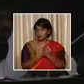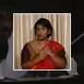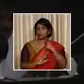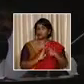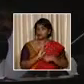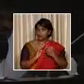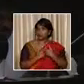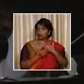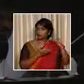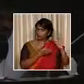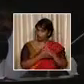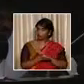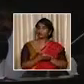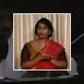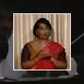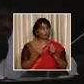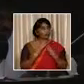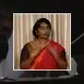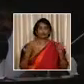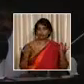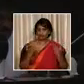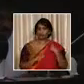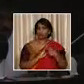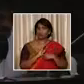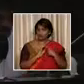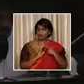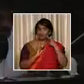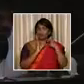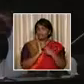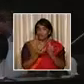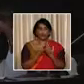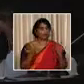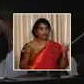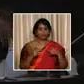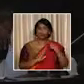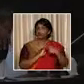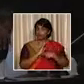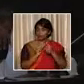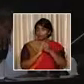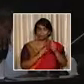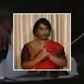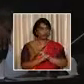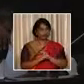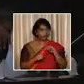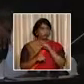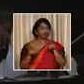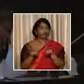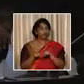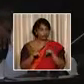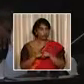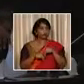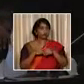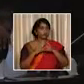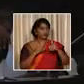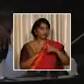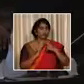செய்ய மாட்டார்கள், இலங்கை நடக்காது என்ற காரணத்தினால்தான் இதனை நாங்கள் திரும்ப திரும்ப இந்த மண்ணிலே கோரிக்கையாக முன்வைக்கிறோம். அழிந்து போனவர்கள்